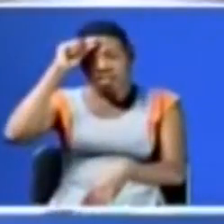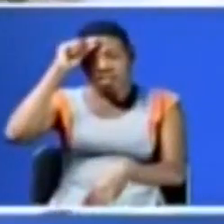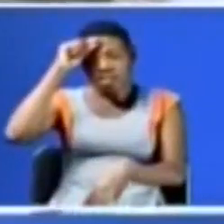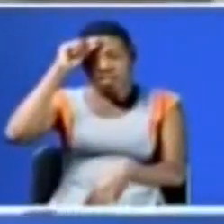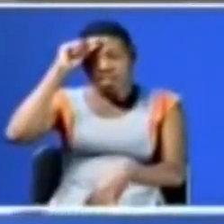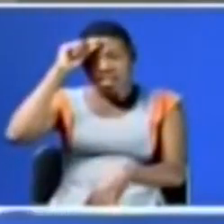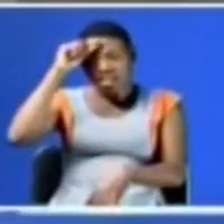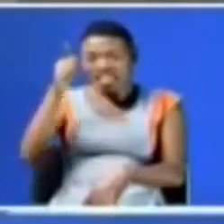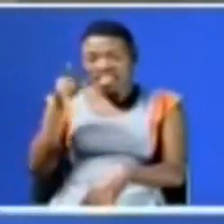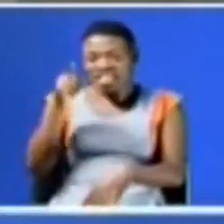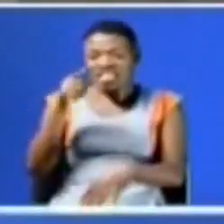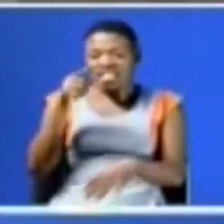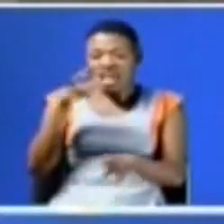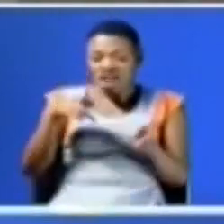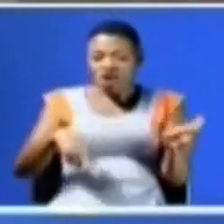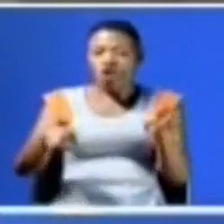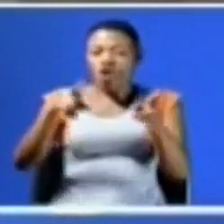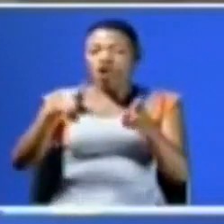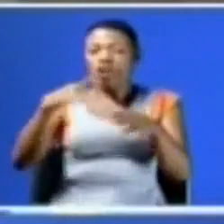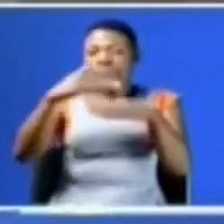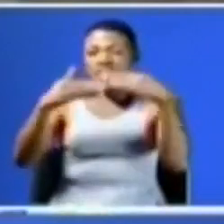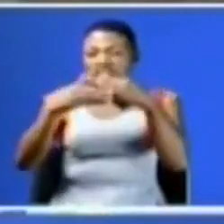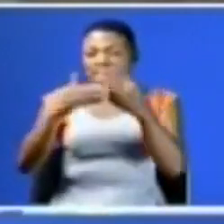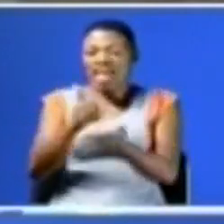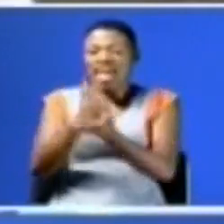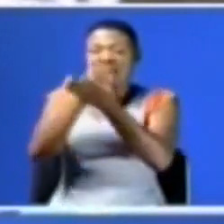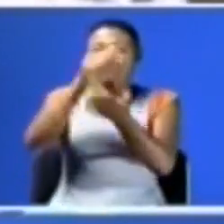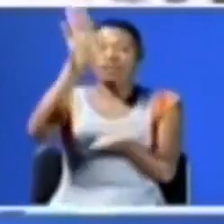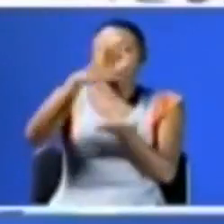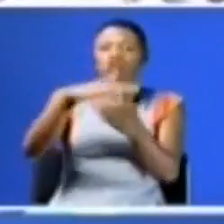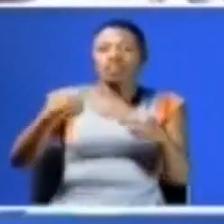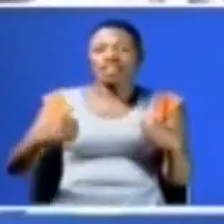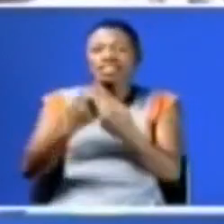hii dual carriage wameweka, imecontribute kupunguza accidents ambazo ziko kwa hii barabara.